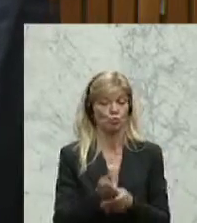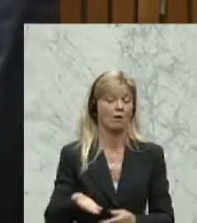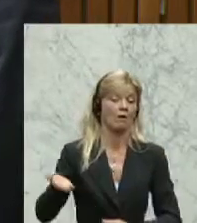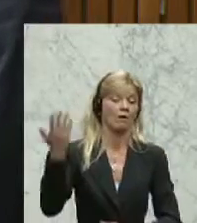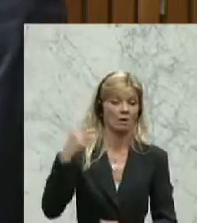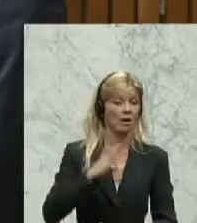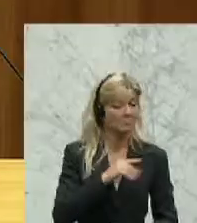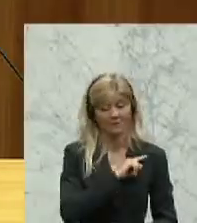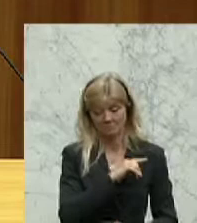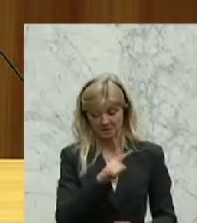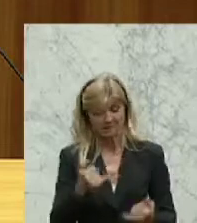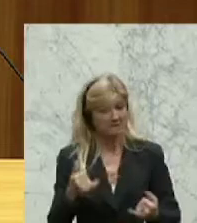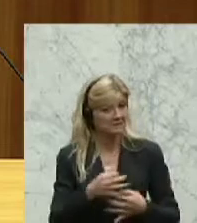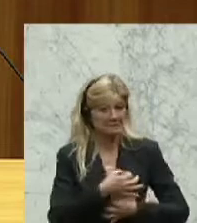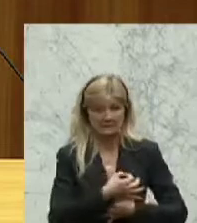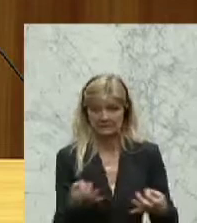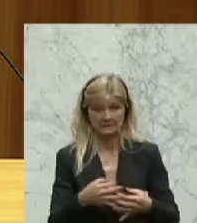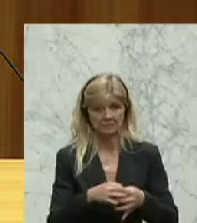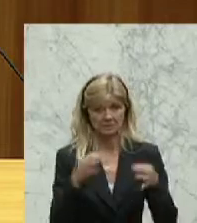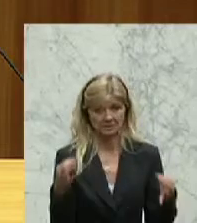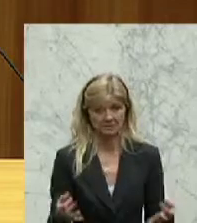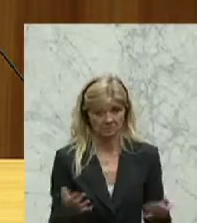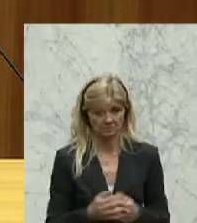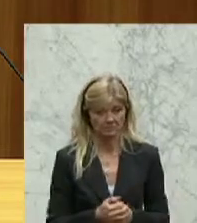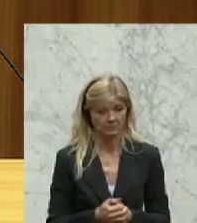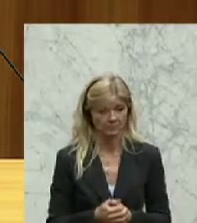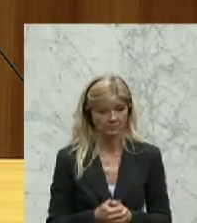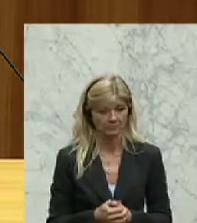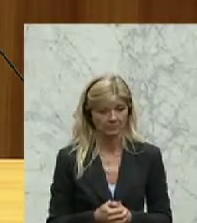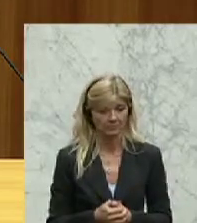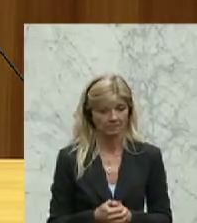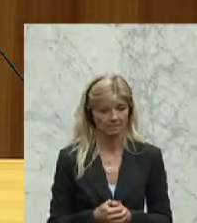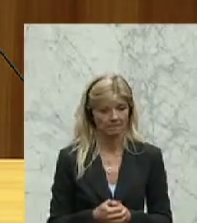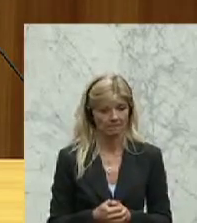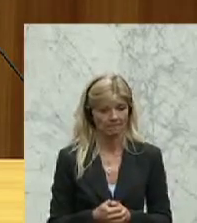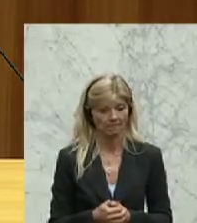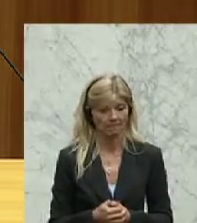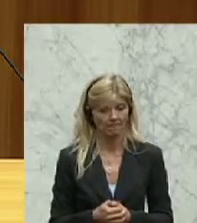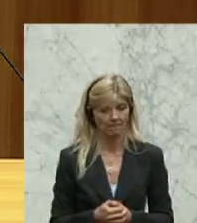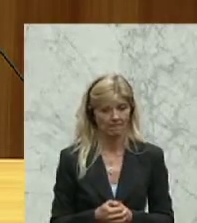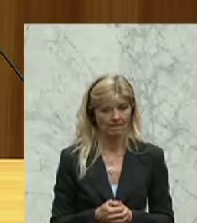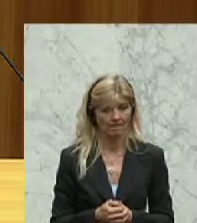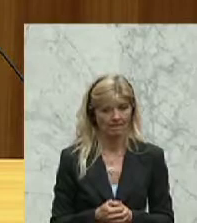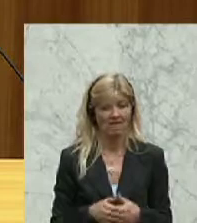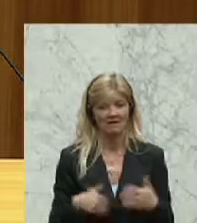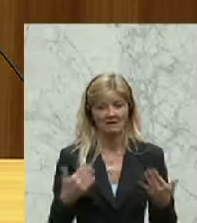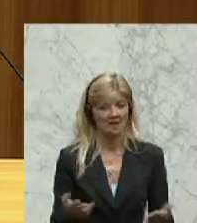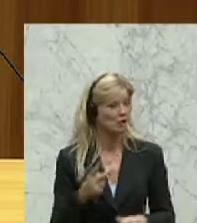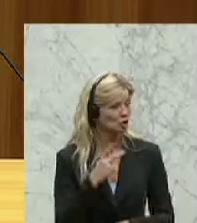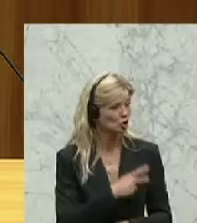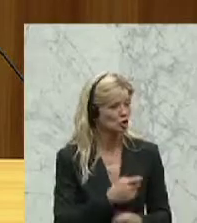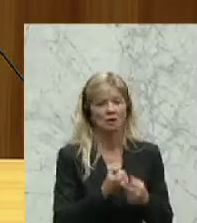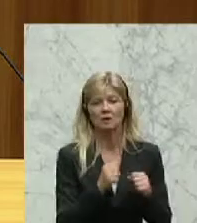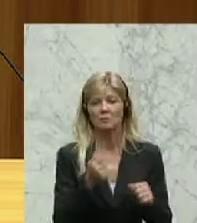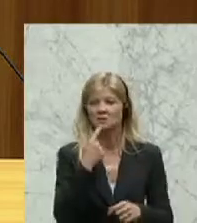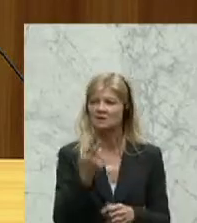und dann kommt die mär von der gegenfinanzierung du von der sozialdemokratie ich möchte endlich einmal ein